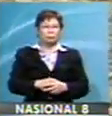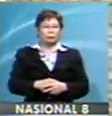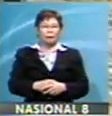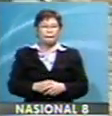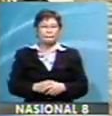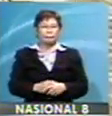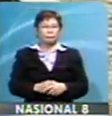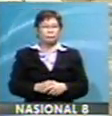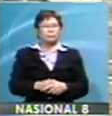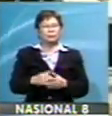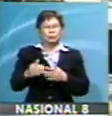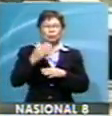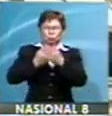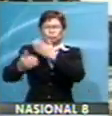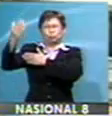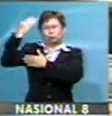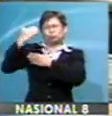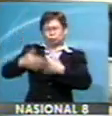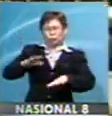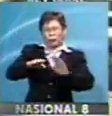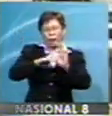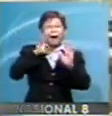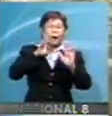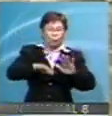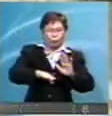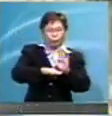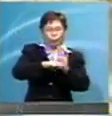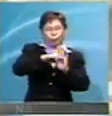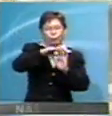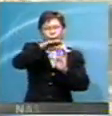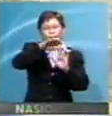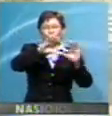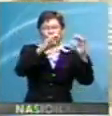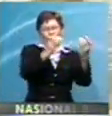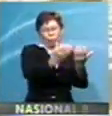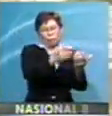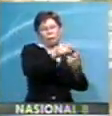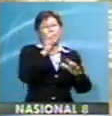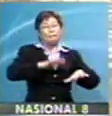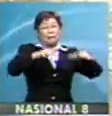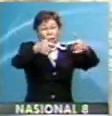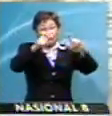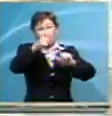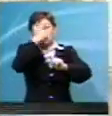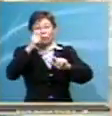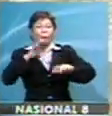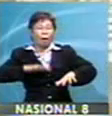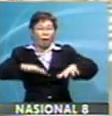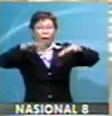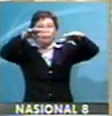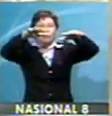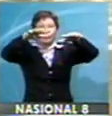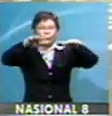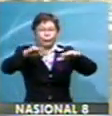1971 walaupun sebelum ini ada berlaku peningkatan paras air namun Ia hanya diklasifikasikan sebagai kilat kerana air surut dalam